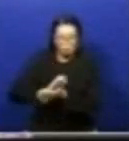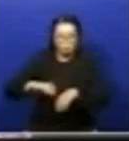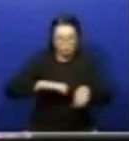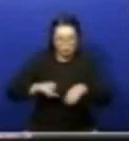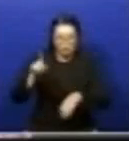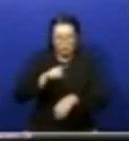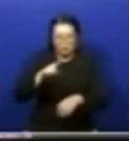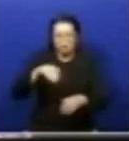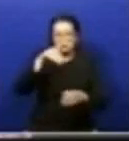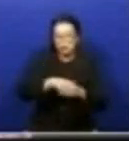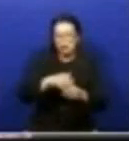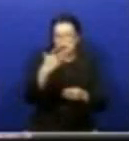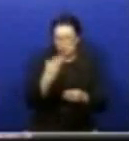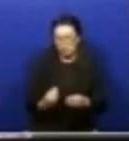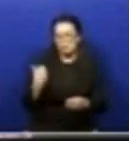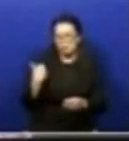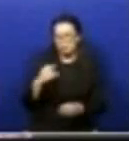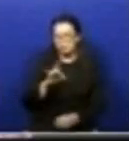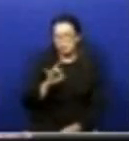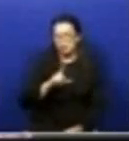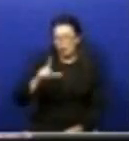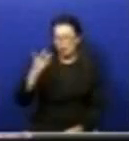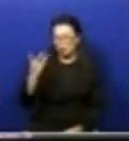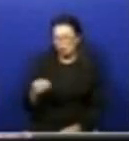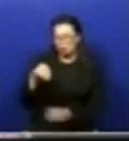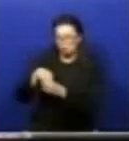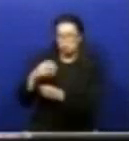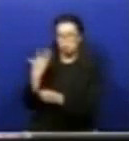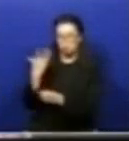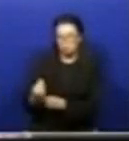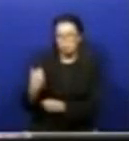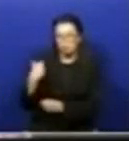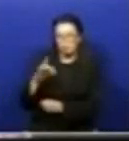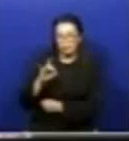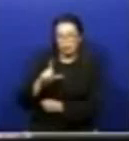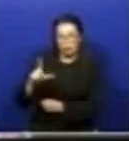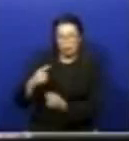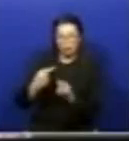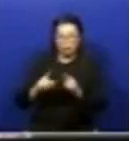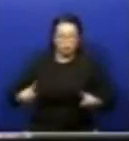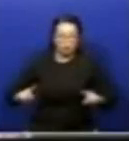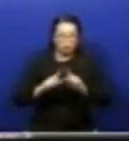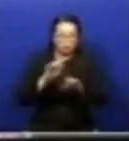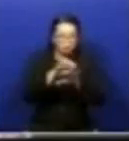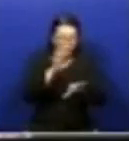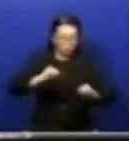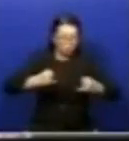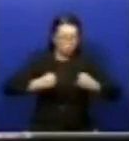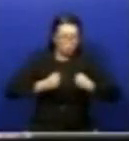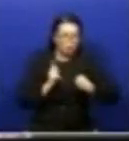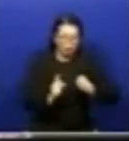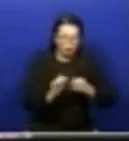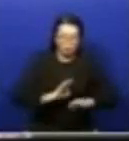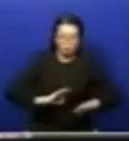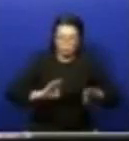ลือกตั้งอยู่800กว่าล้านนะครับแต่ผมจำไม่ผิดส่วนกระทรวงมหาดไทยนี่ถือว่าเป็นเจ้าของเนี่ย